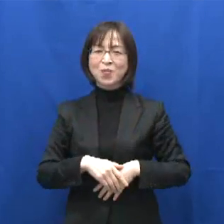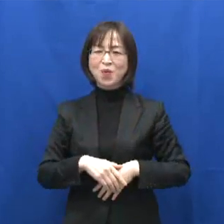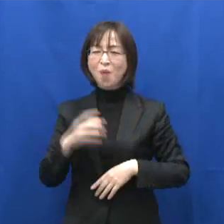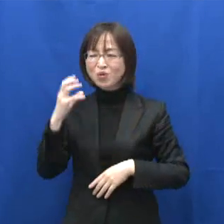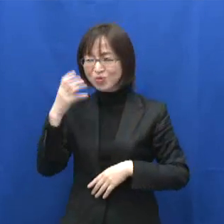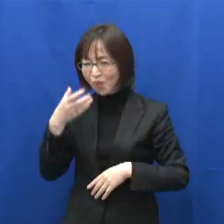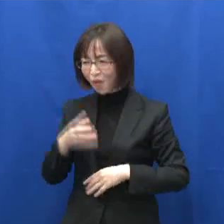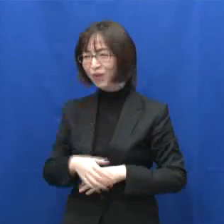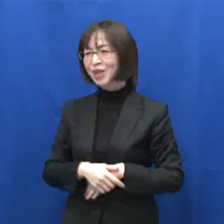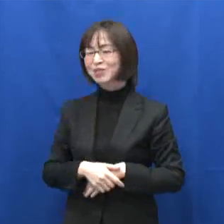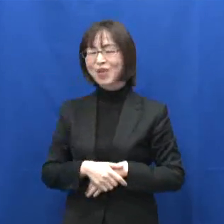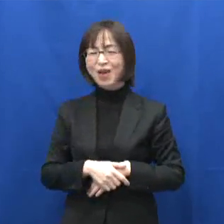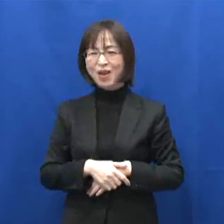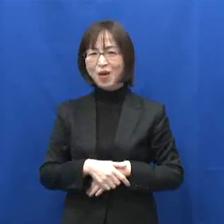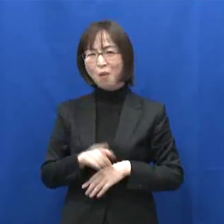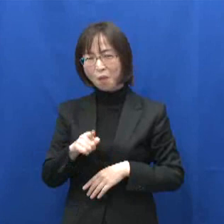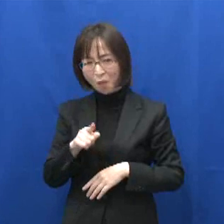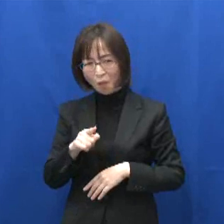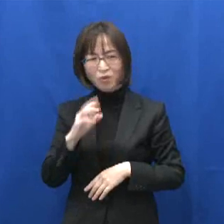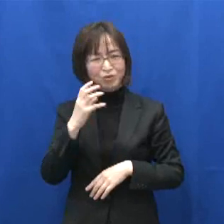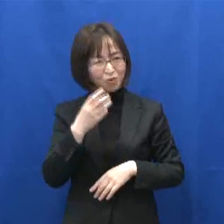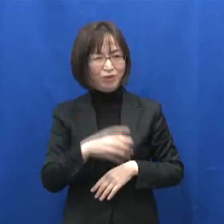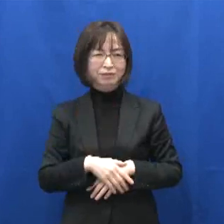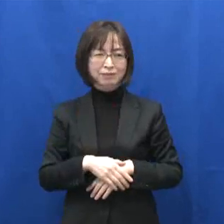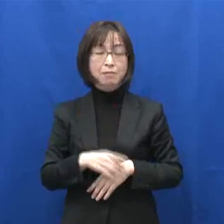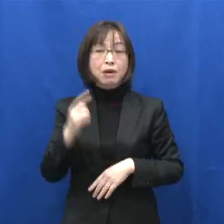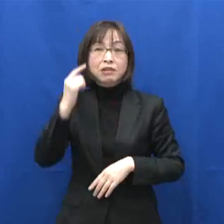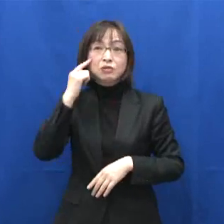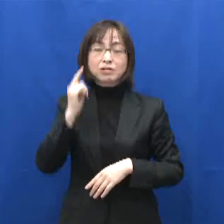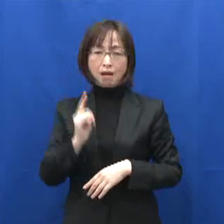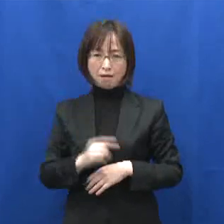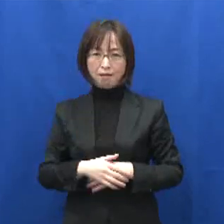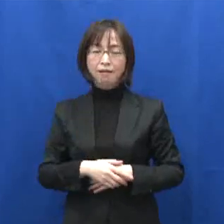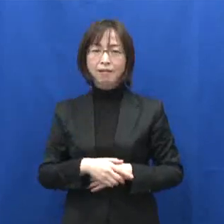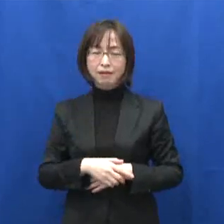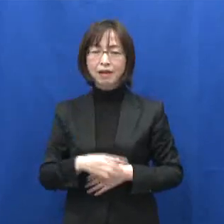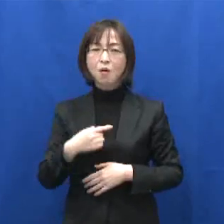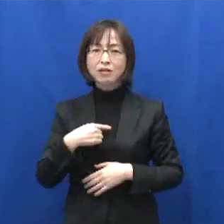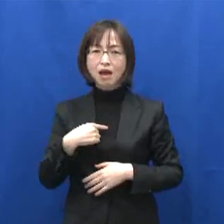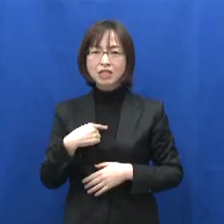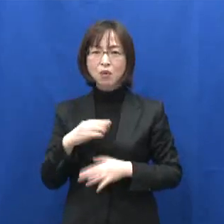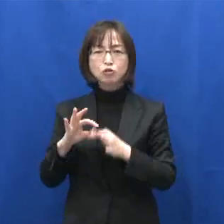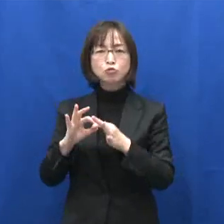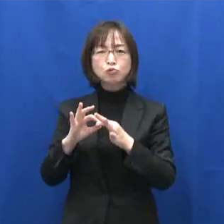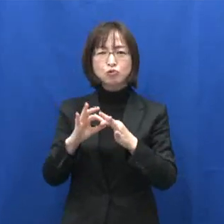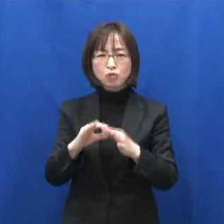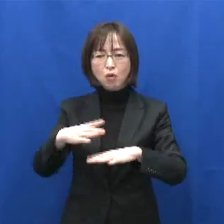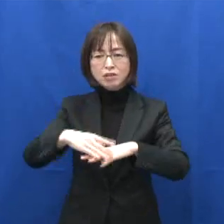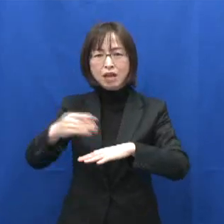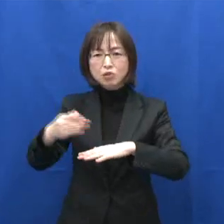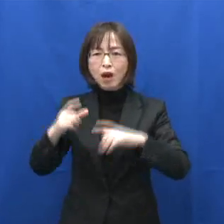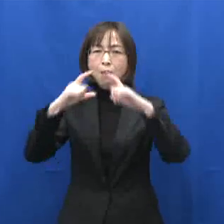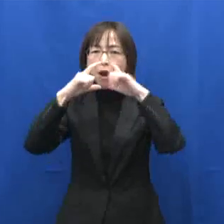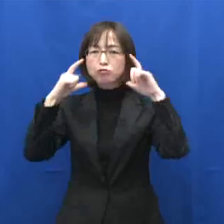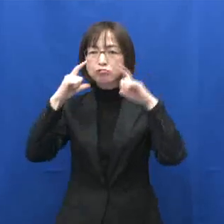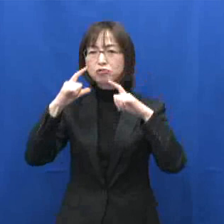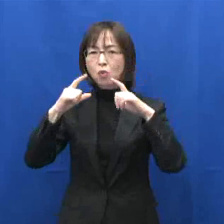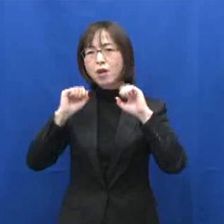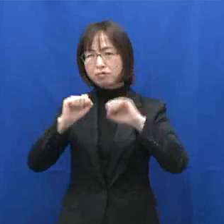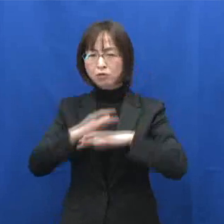ね。 すごいですね、これは。で、今気づいたんですけれども、私ずっと番組冒頭からマスクをしていて、